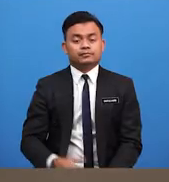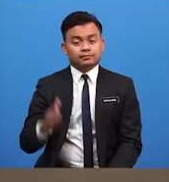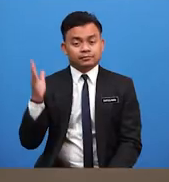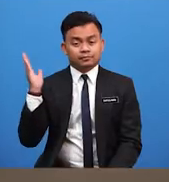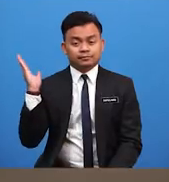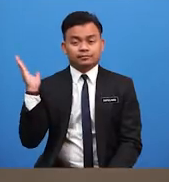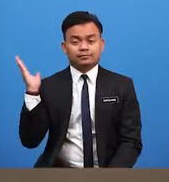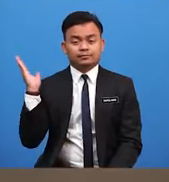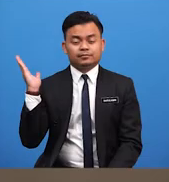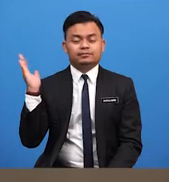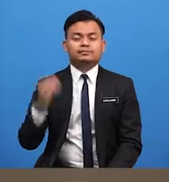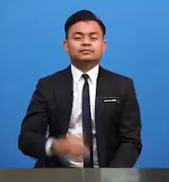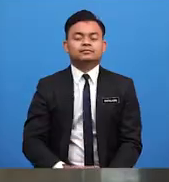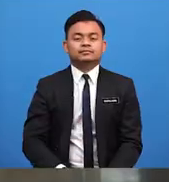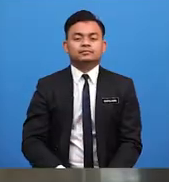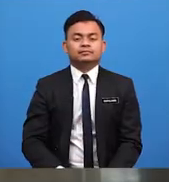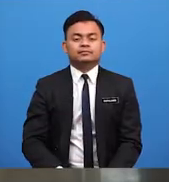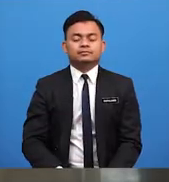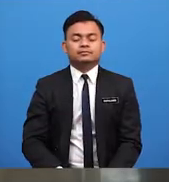1/4 camca teh garam,